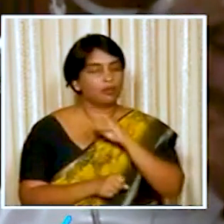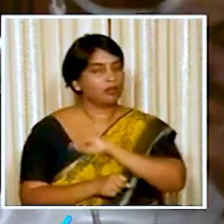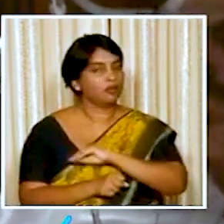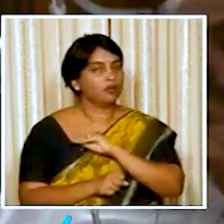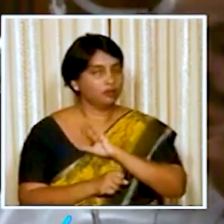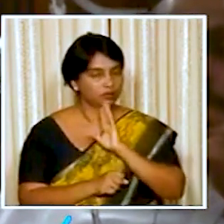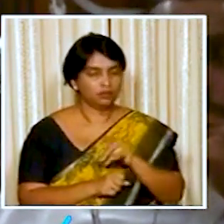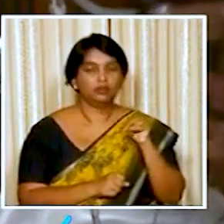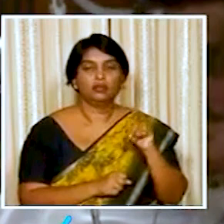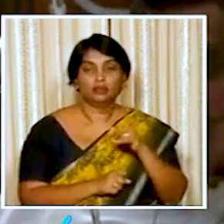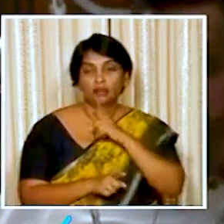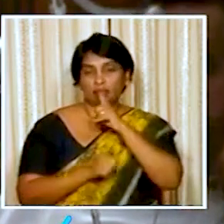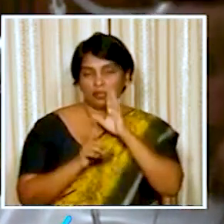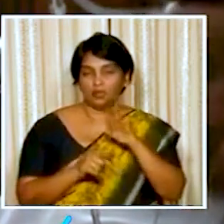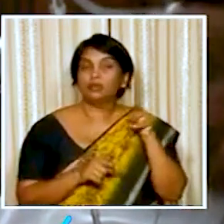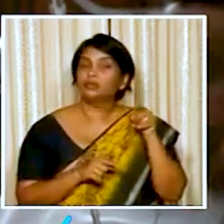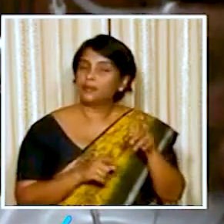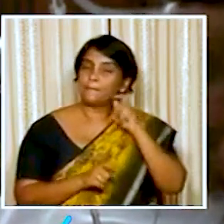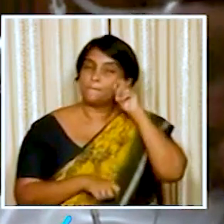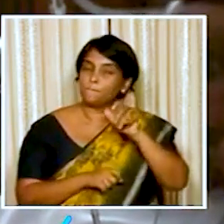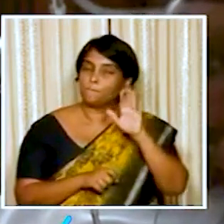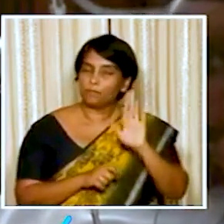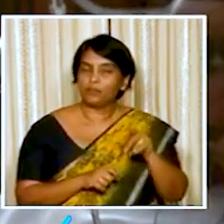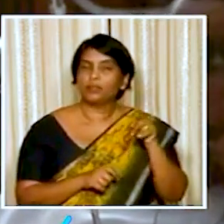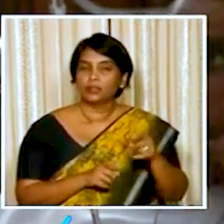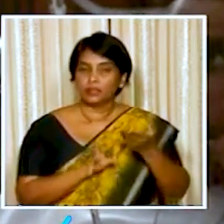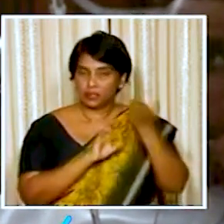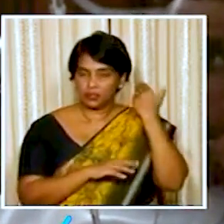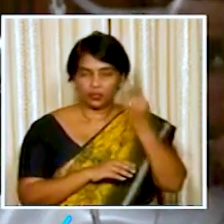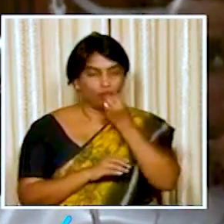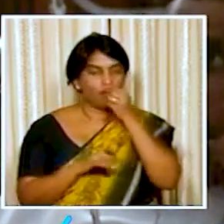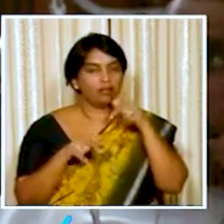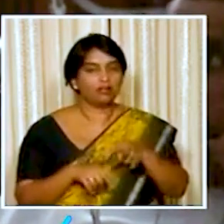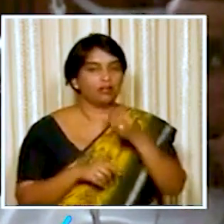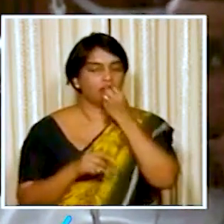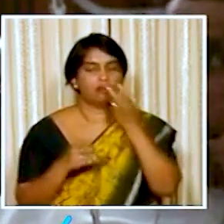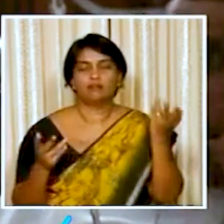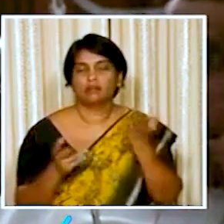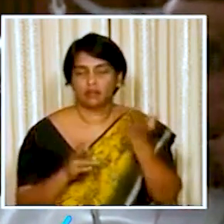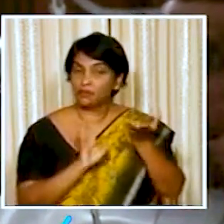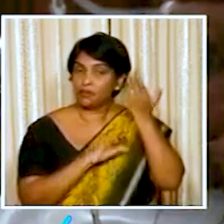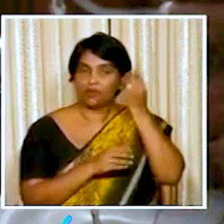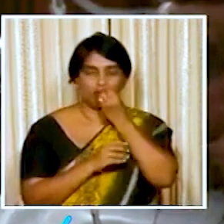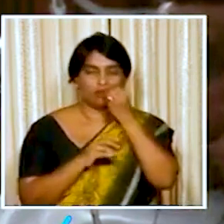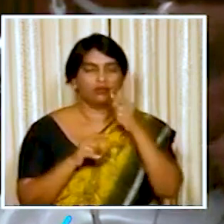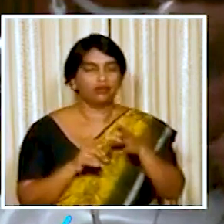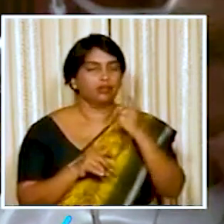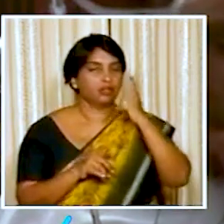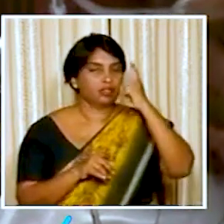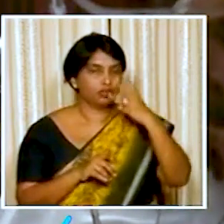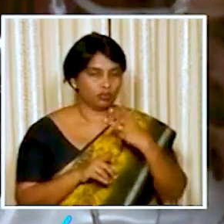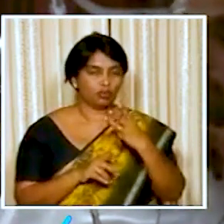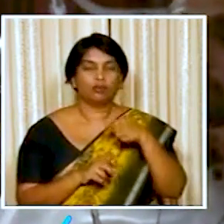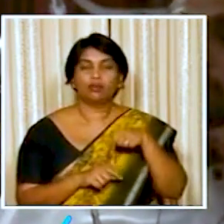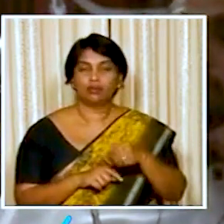කරගත්ත කියලා කයිවරු ගහනවා හැබැයි ජනතාවට අද එදා කාපු ටිකවත් කන්න බෑ ජනතාවගෙන් හරිය තුනෙන් එකක්